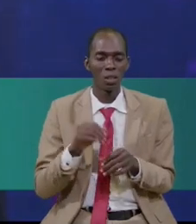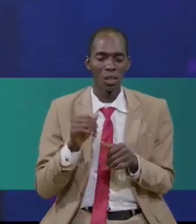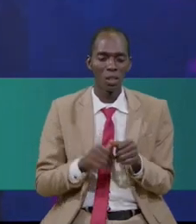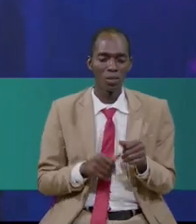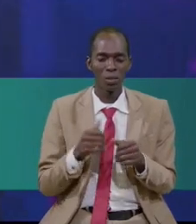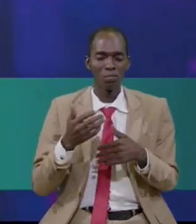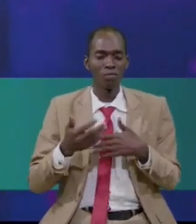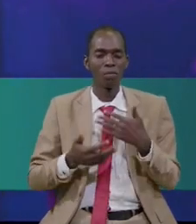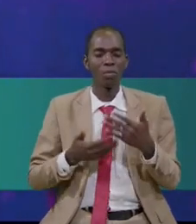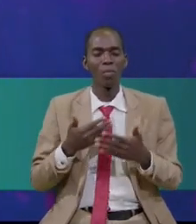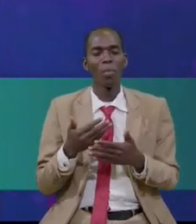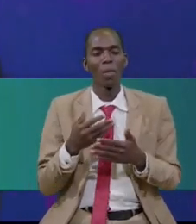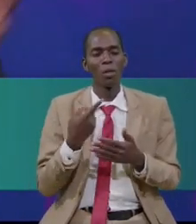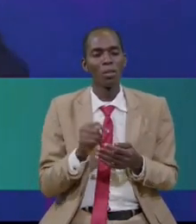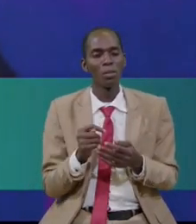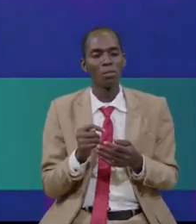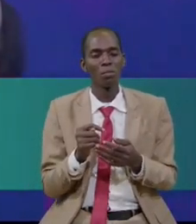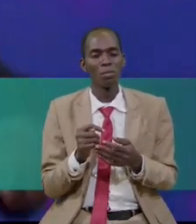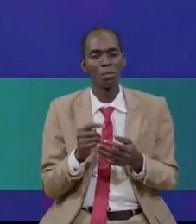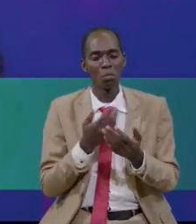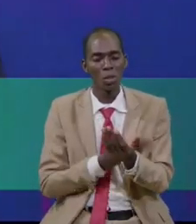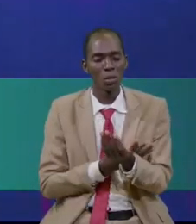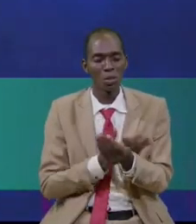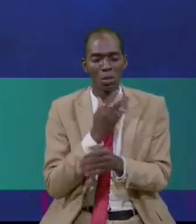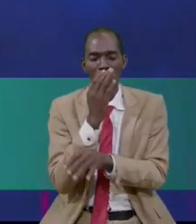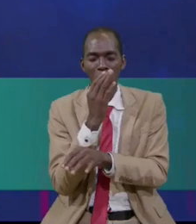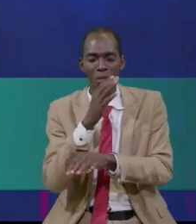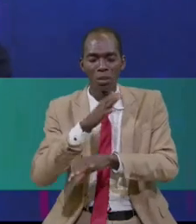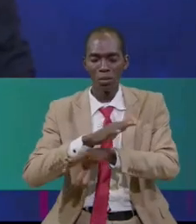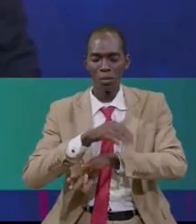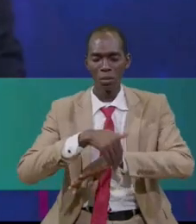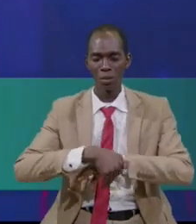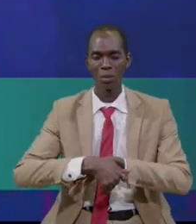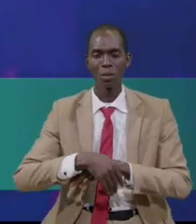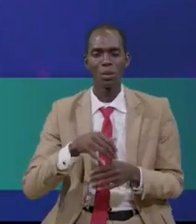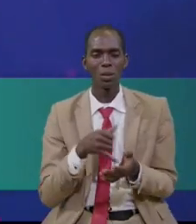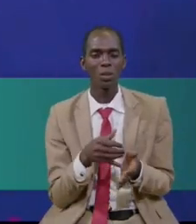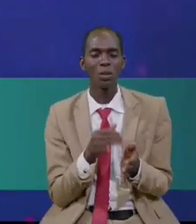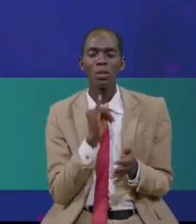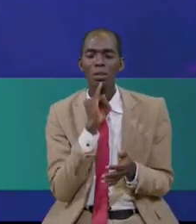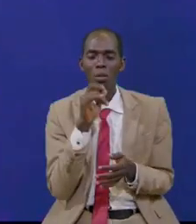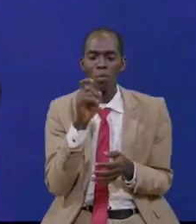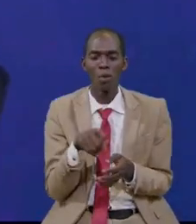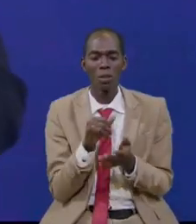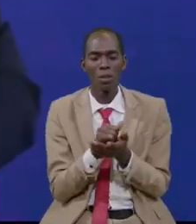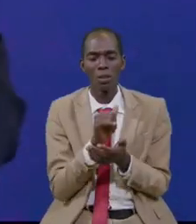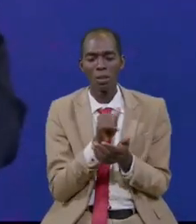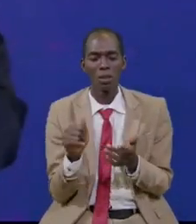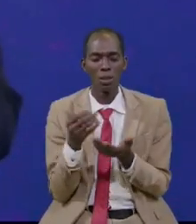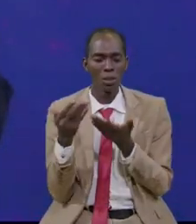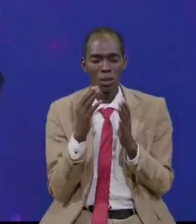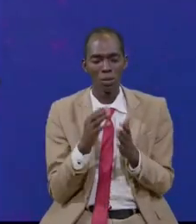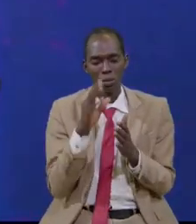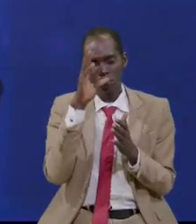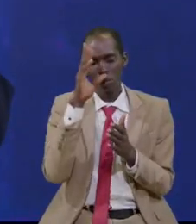matin, dans l'après-midi, dans la soirée, dans la nuit, ce qu'on demande des dispensateurs, des intendants, c'est que chacun soit